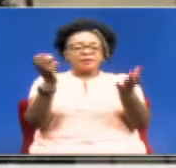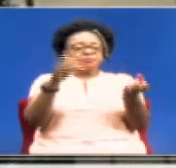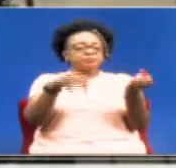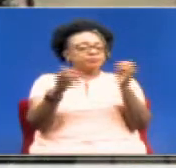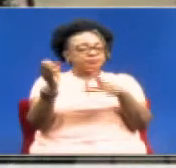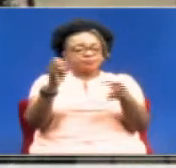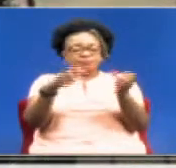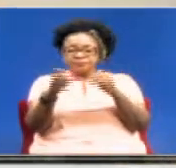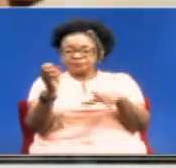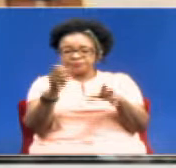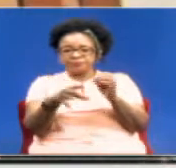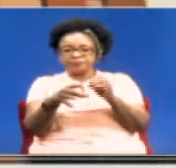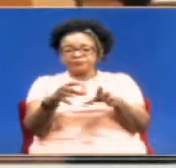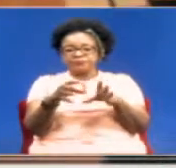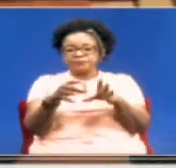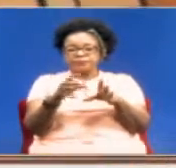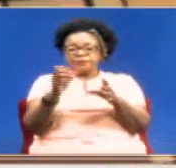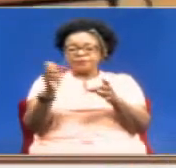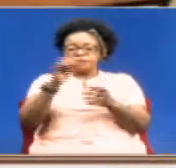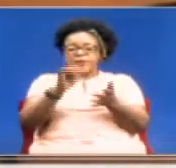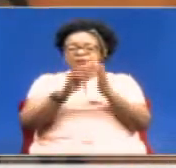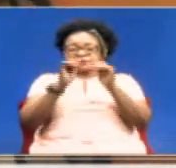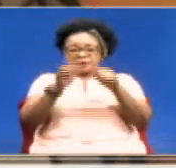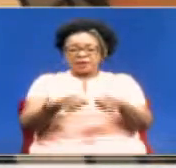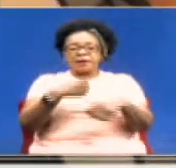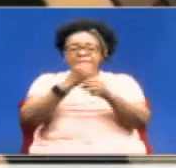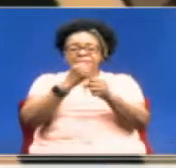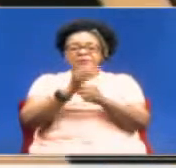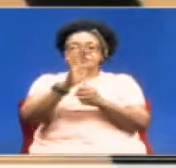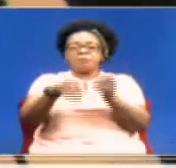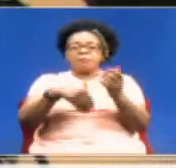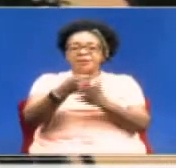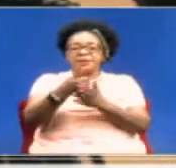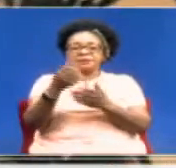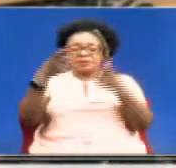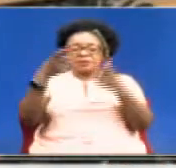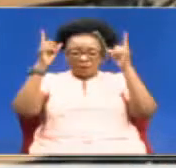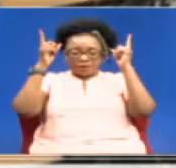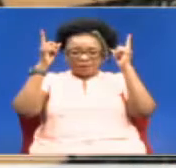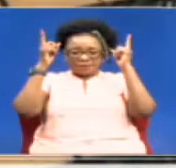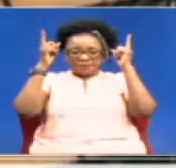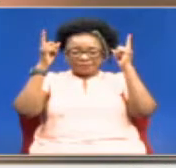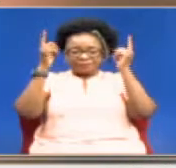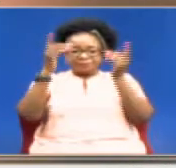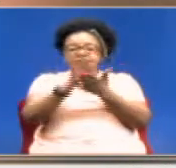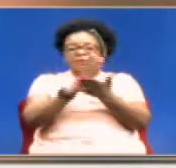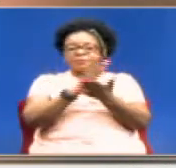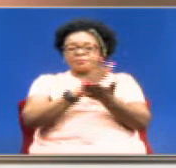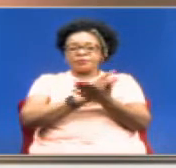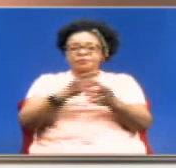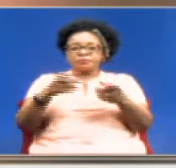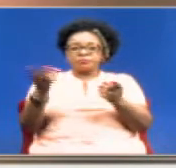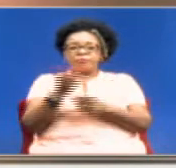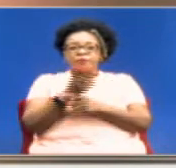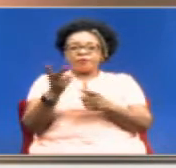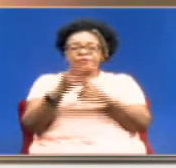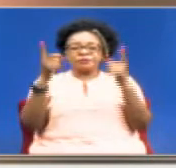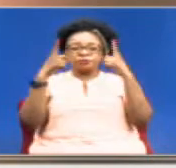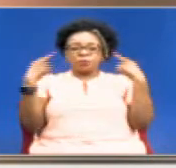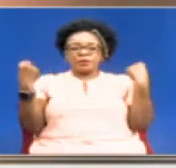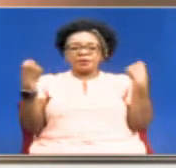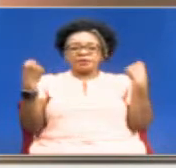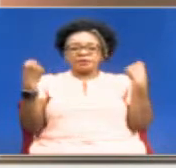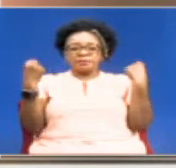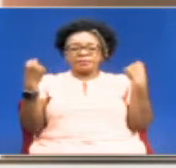kwa hali na mali ili kumwezesha kugaramia mahari kwenye sherehe ya posa kabla ya wanamapenzi hao kufunga pingu za